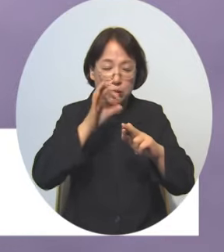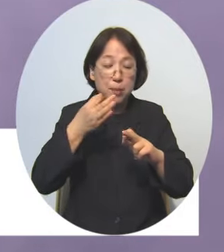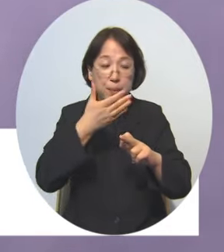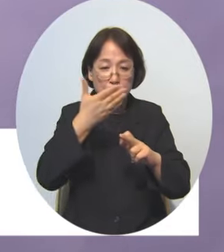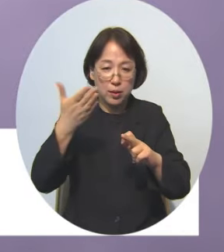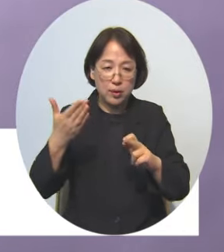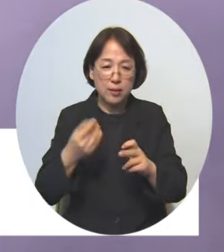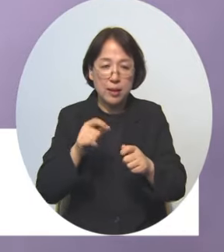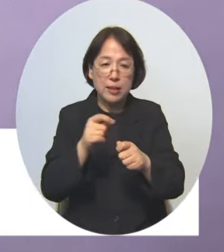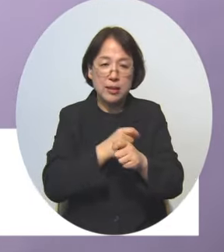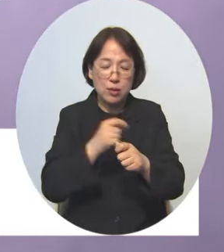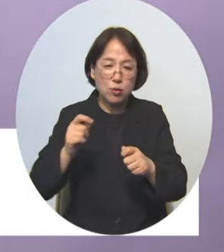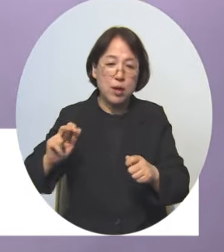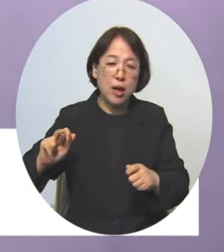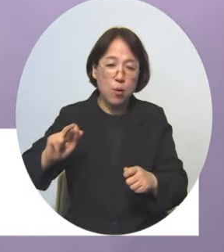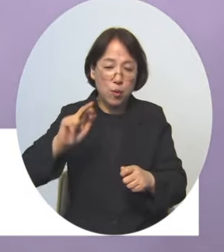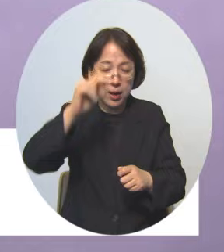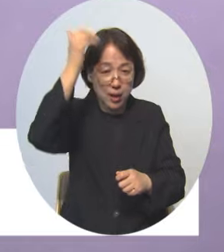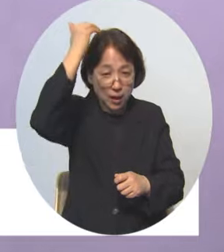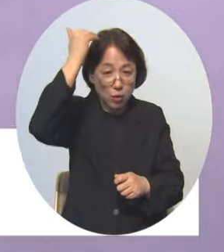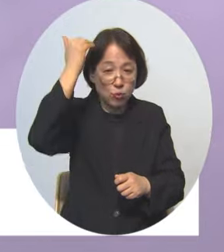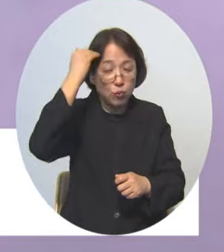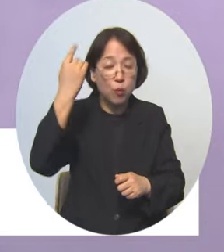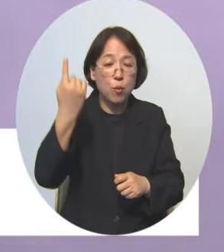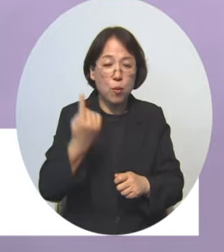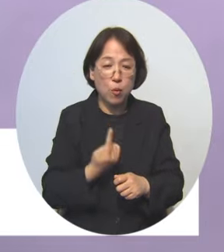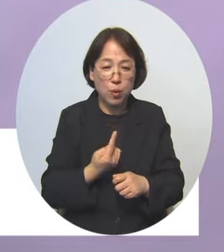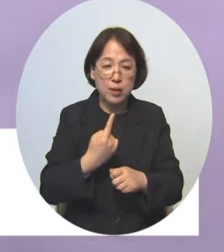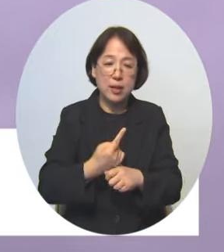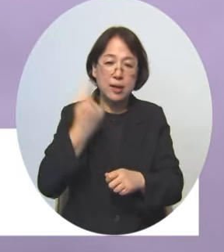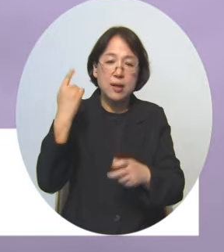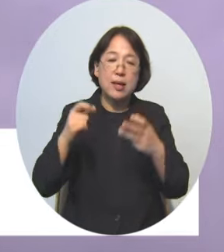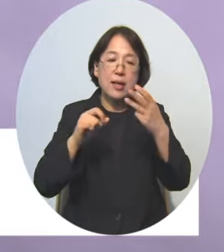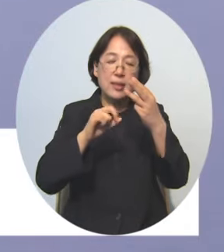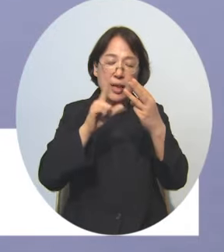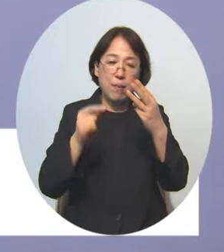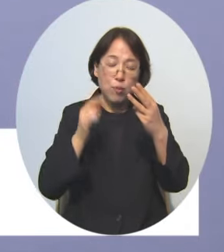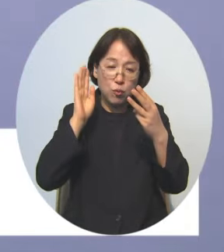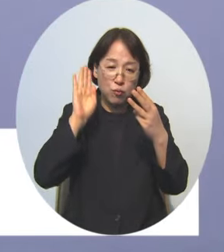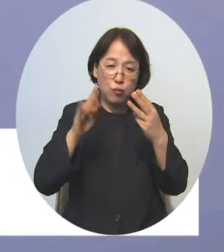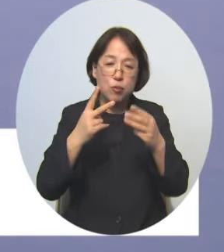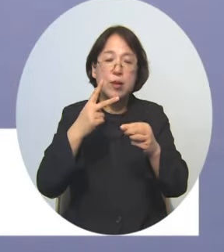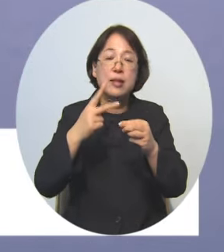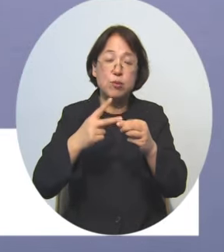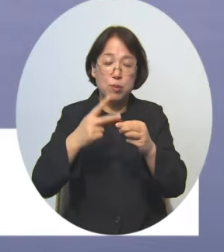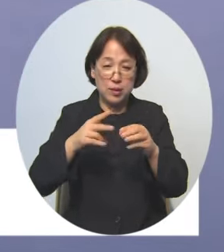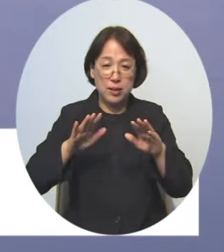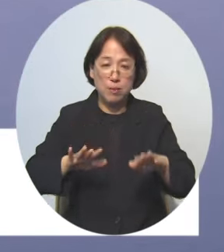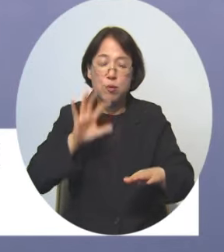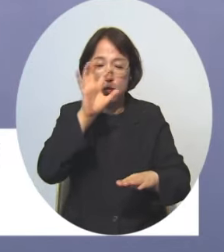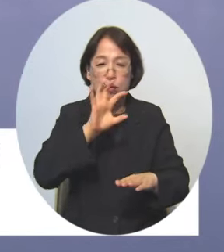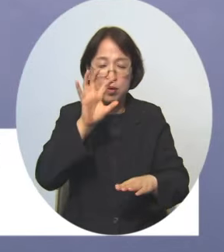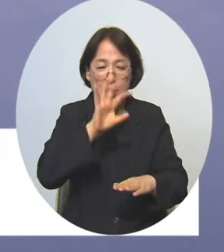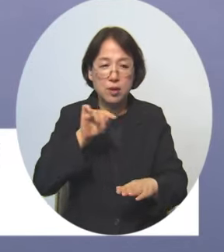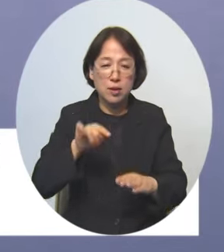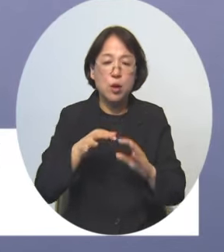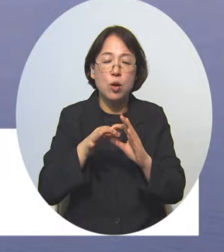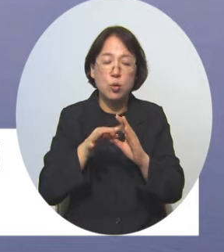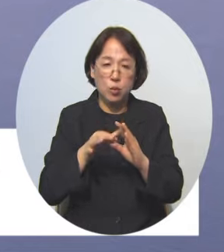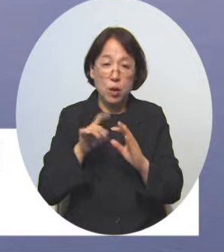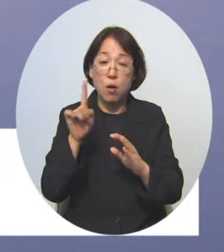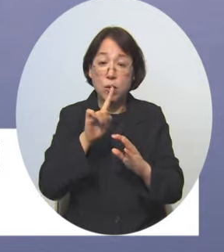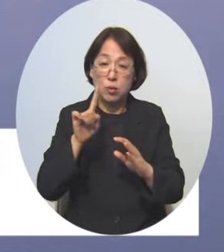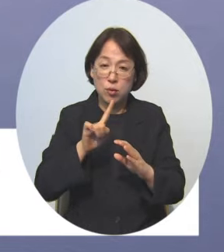AC-130J 특수전 항공기가 한반도로 전개한 건 작년 3월 이후 두 번째로 공군은 이를 통해 어떠한